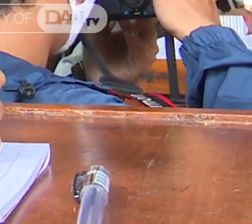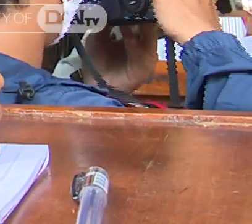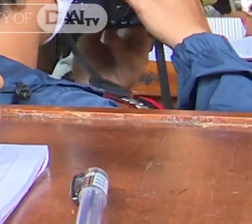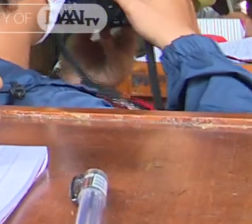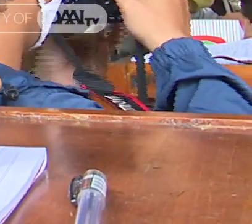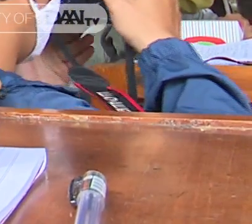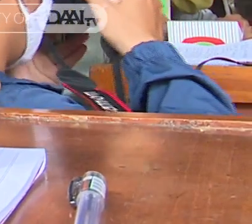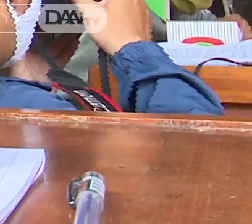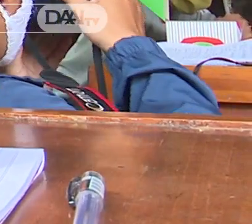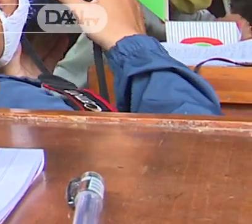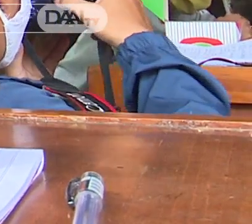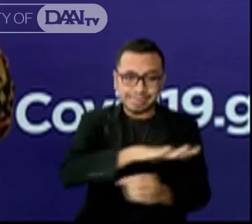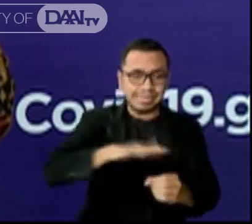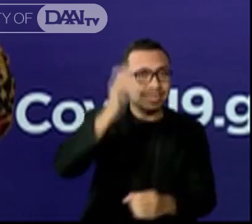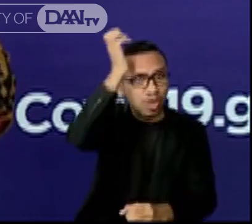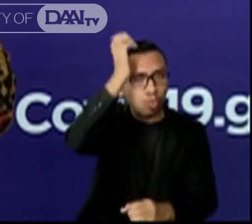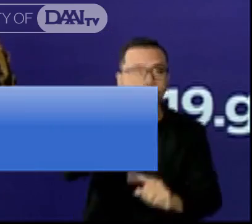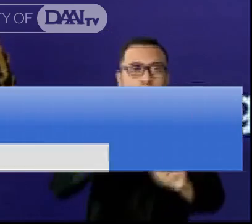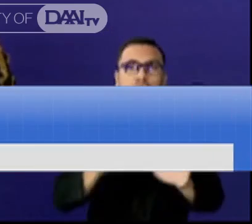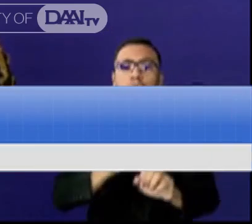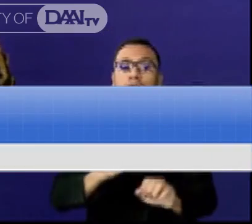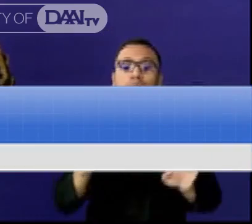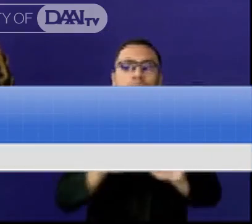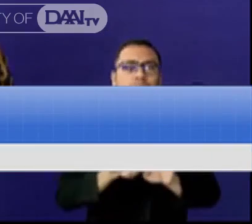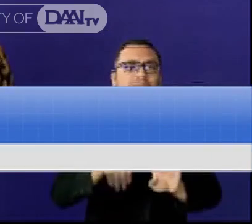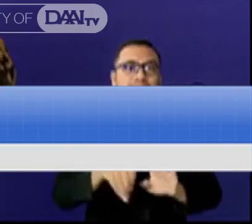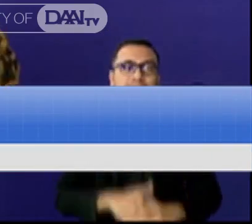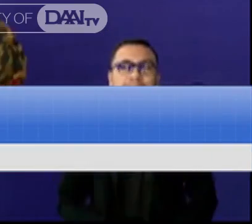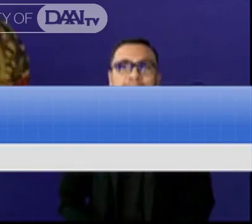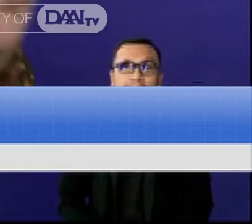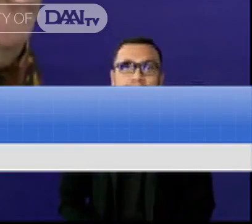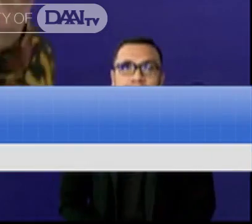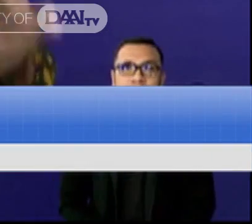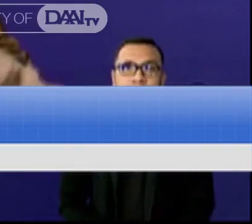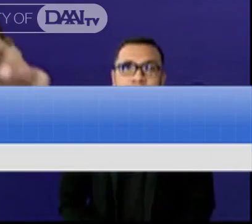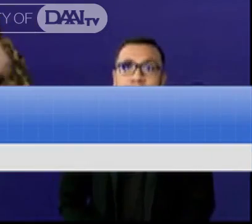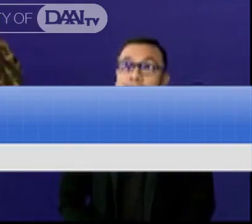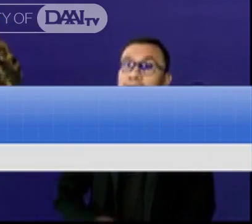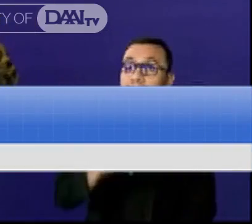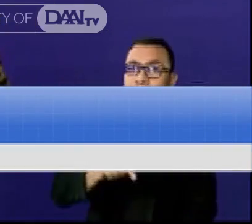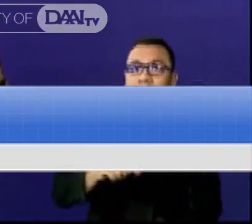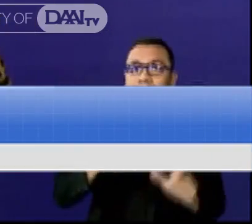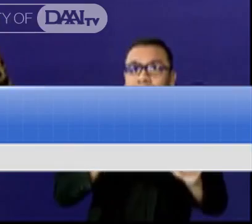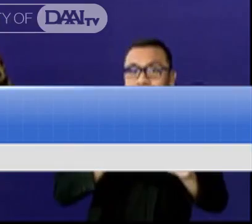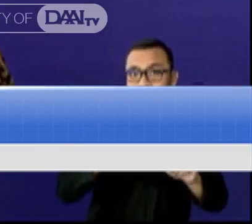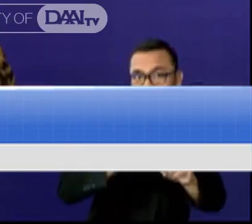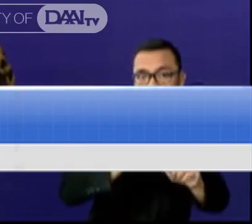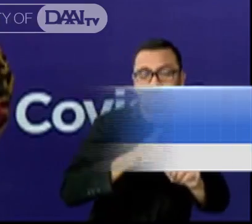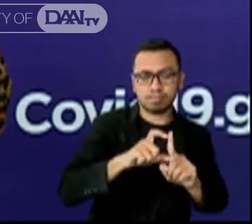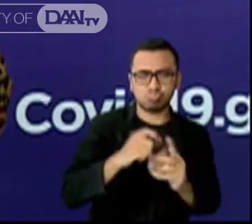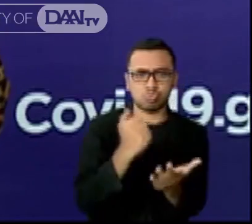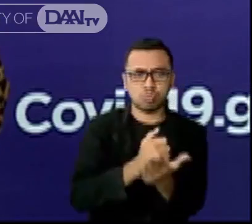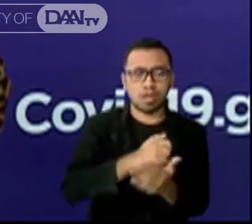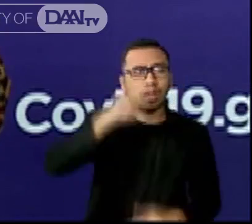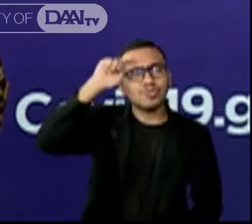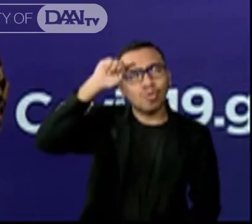depan memang kita harus ingatkan bahwa proses pembelajaran ini kalau untuk anak tingkat dasar itu agak kesulitan kalau